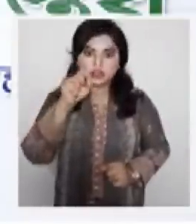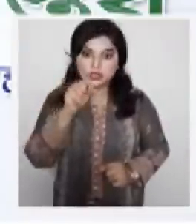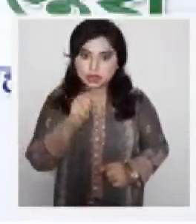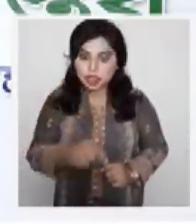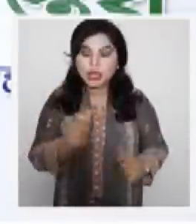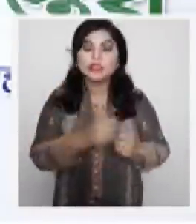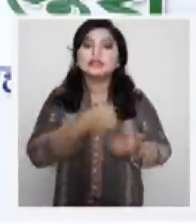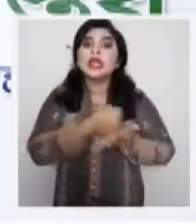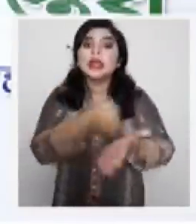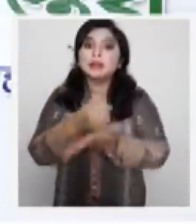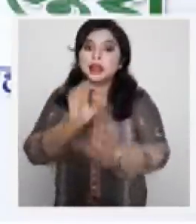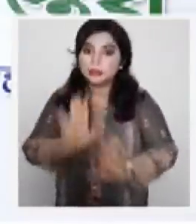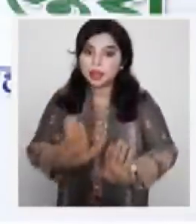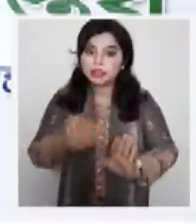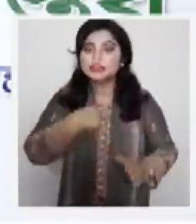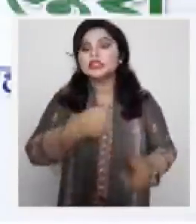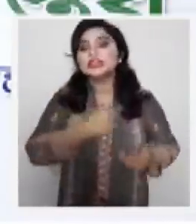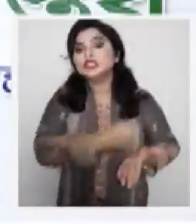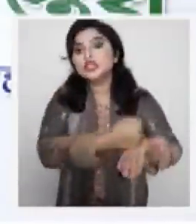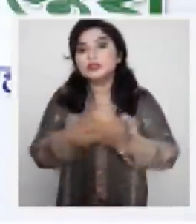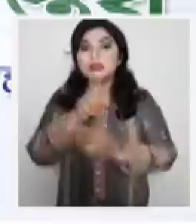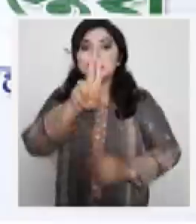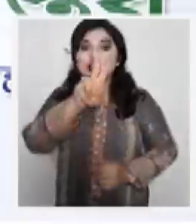7,780, এ পর্যন্ত সংগৃহীত হয়েছে